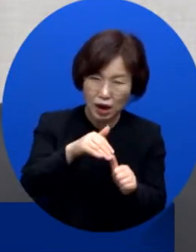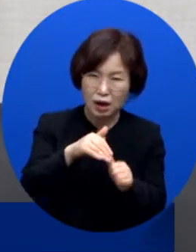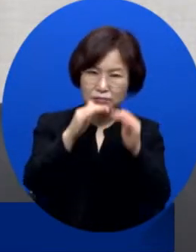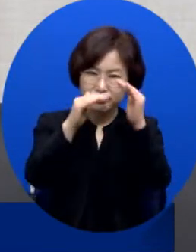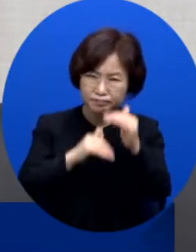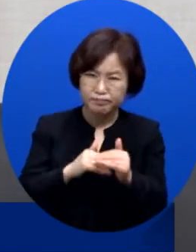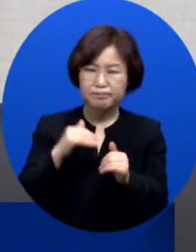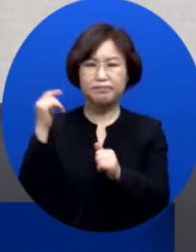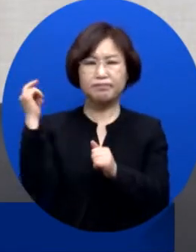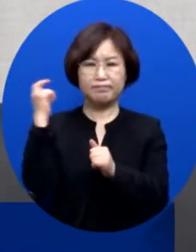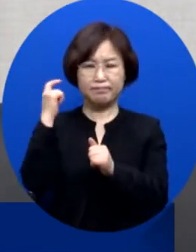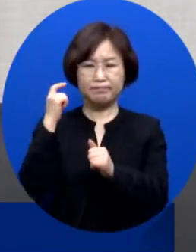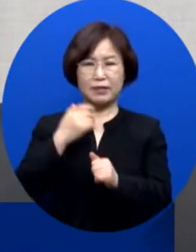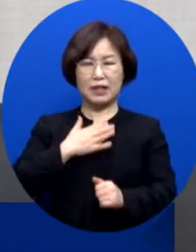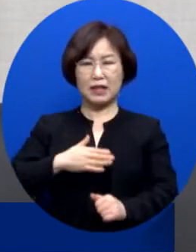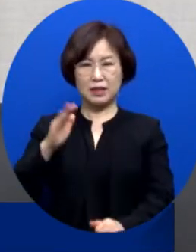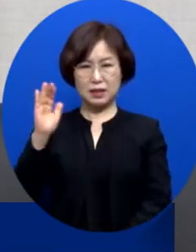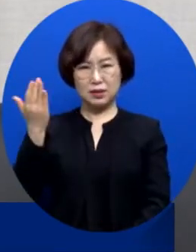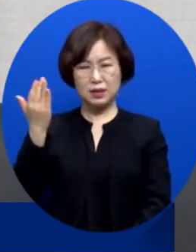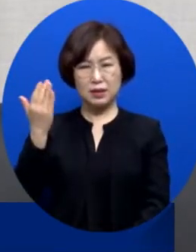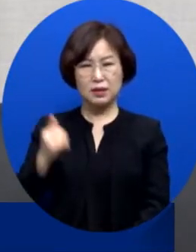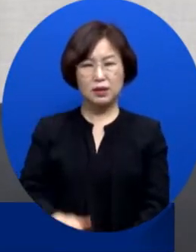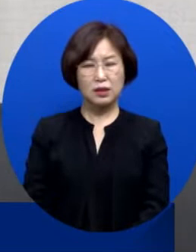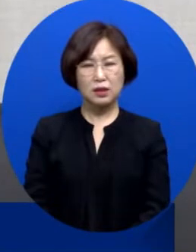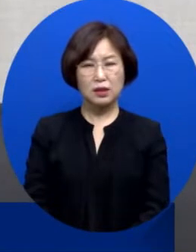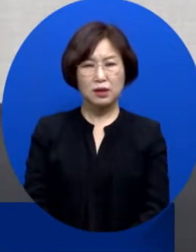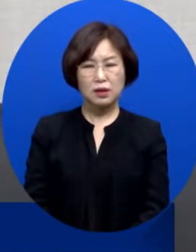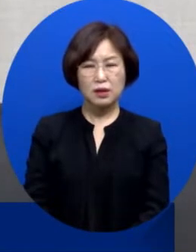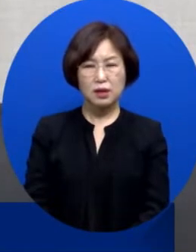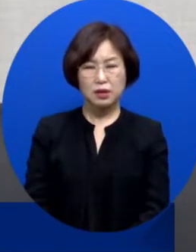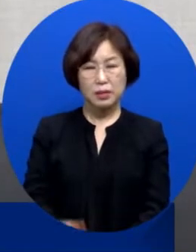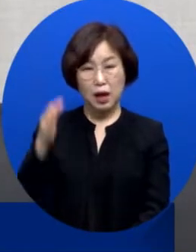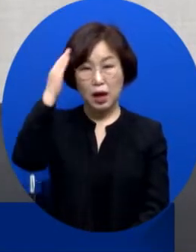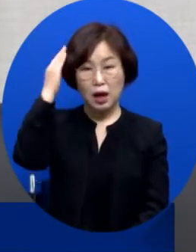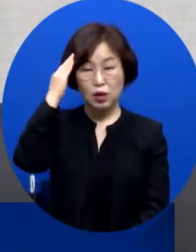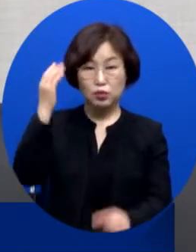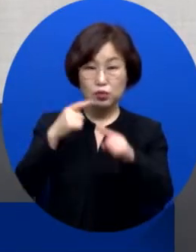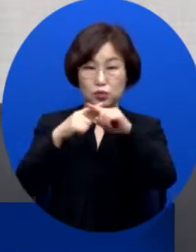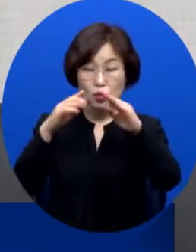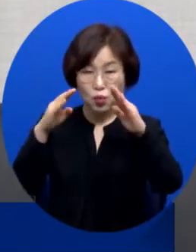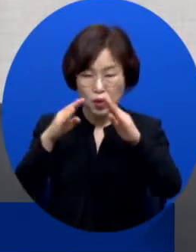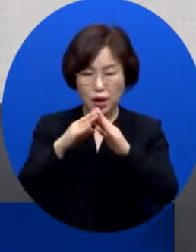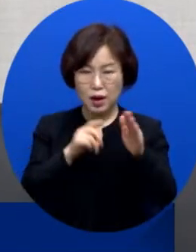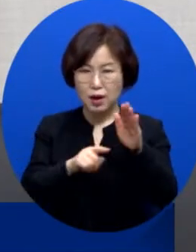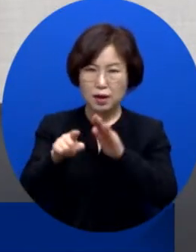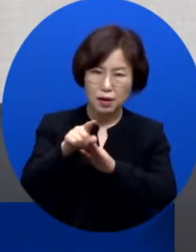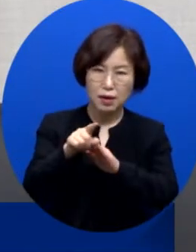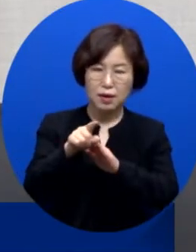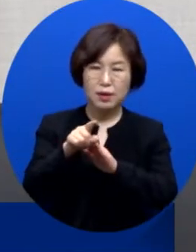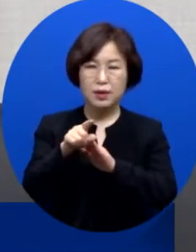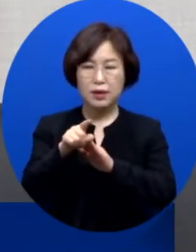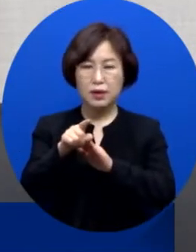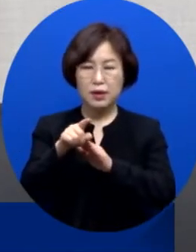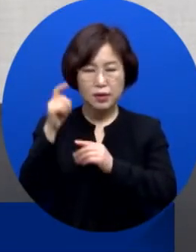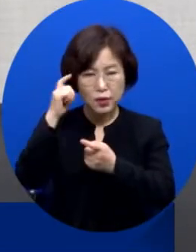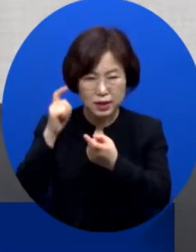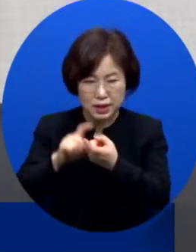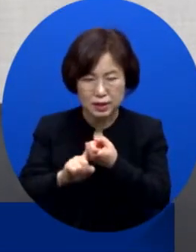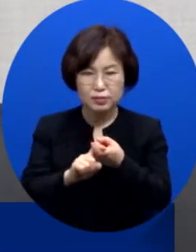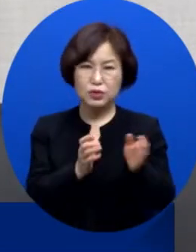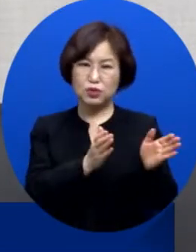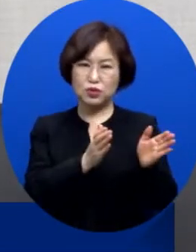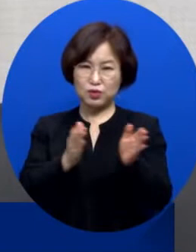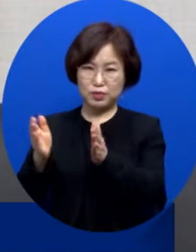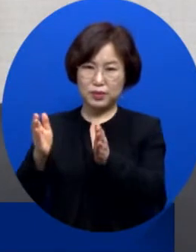이제 특히 되어서 아 그러면 이제 한국교회가 이런 문제에 대해서 이제 좀 관심을 갖고 좀 준비를 해야 될